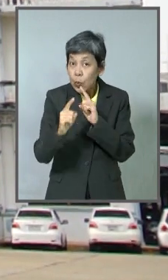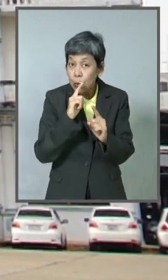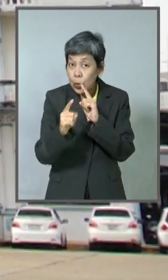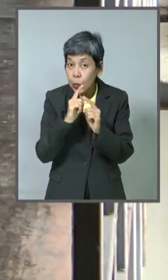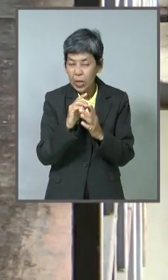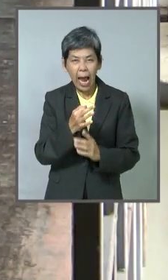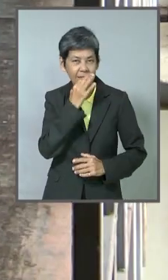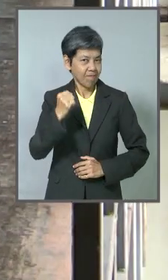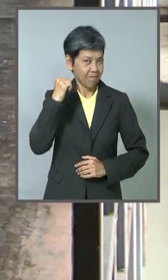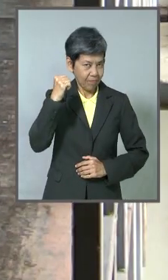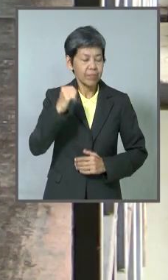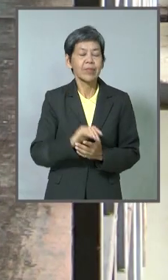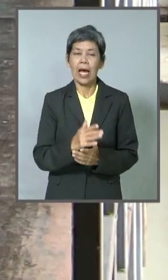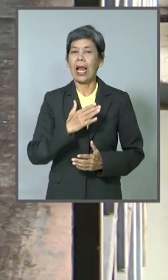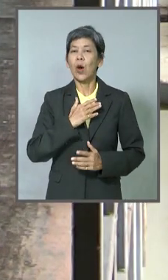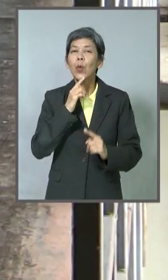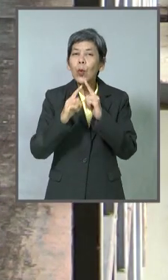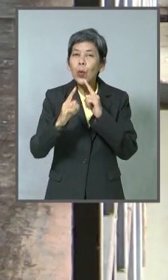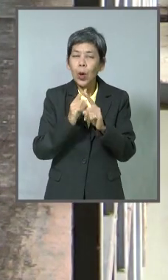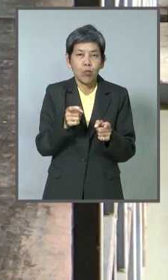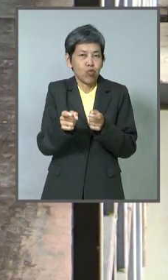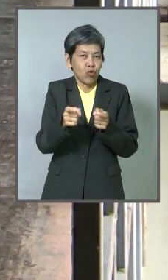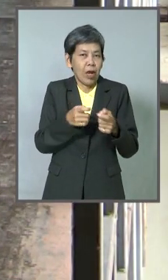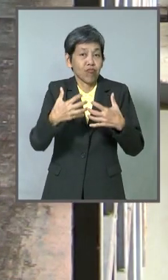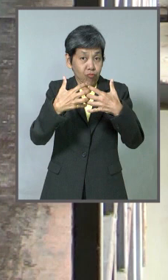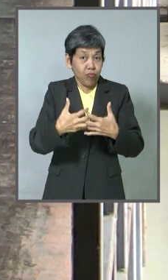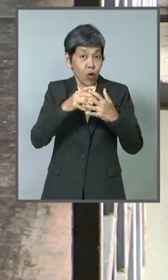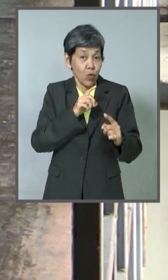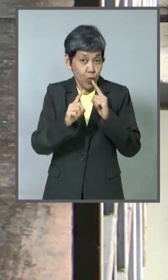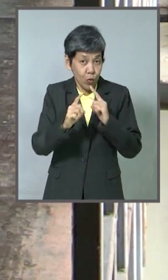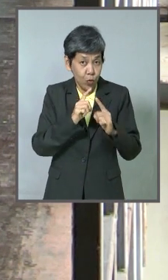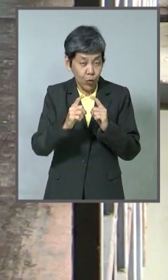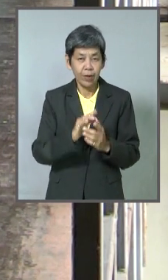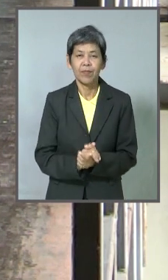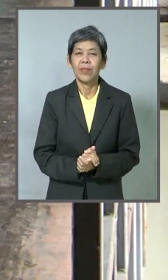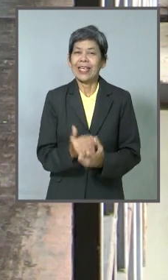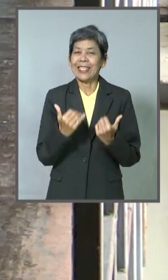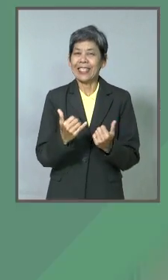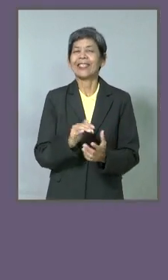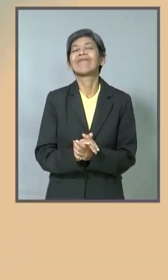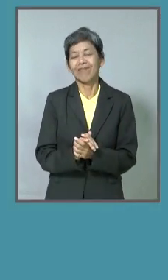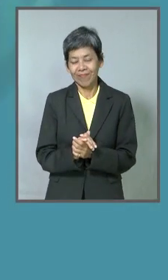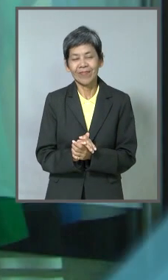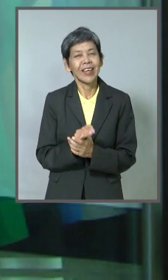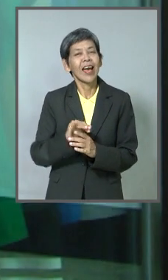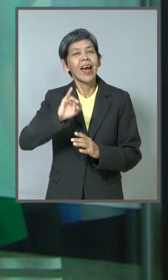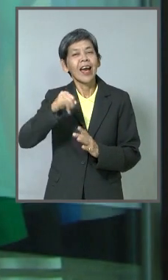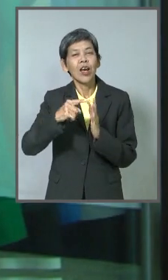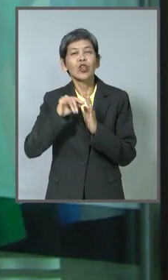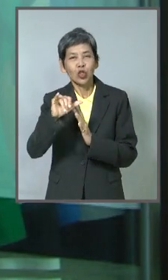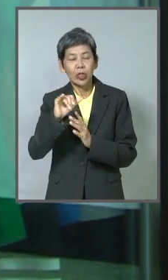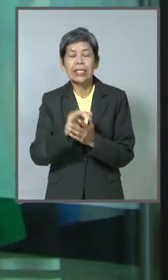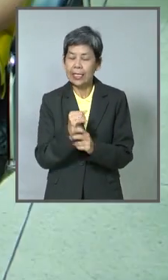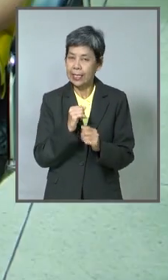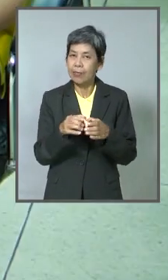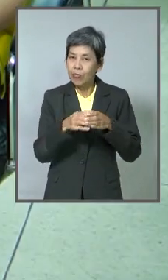ดค่ะก่อนที่เราจะไปพูดคุยกับนักสู้มืออาชีพของเรานะคะเราไปพูดคุยกับผู้จัดการโรงงานกันก่อนดีกว่าค่ะและตอนนี้นะคะเราก็อยู่กับ